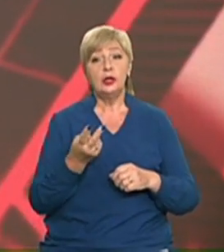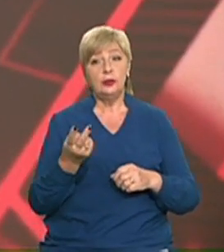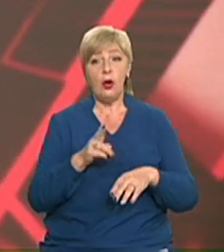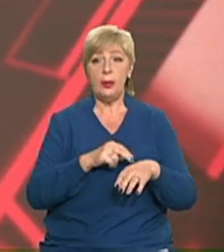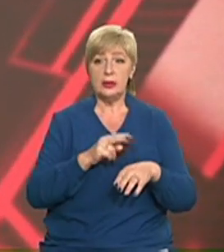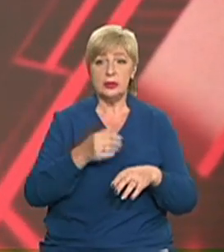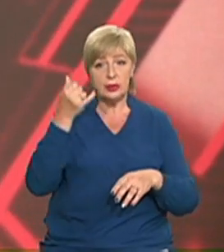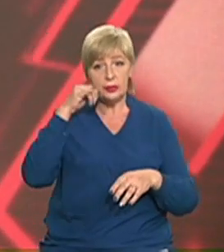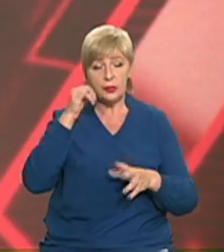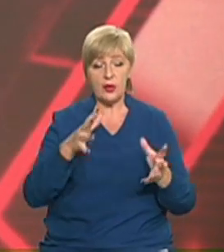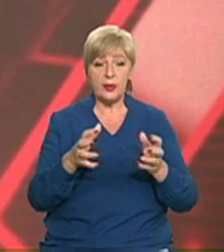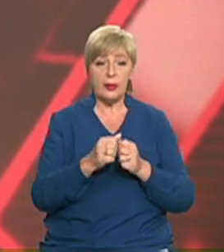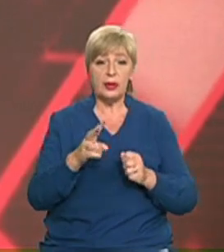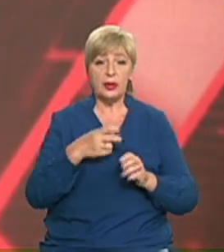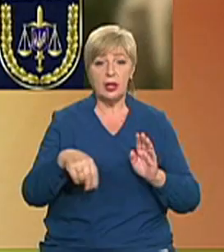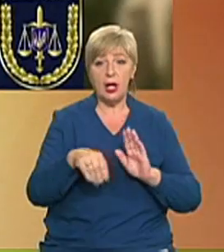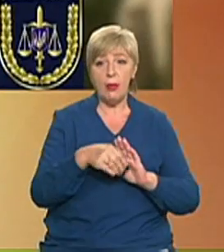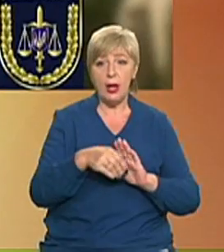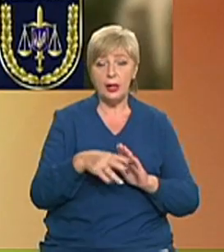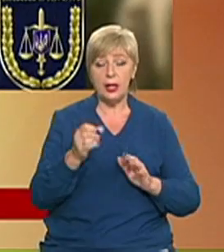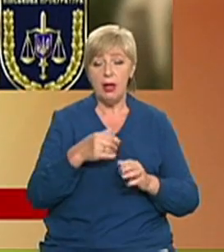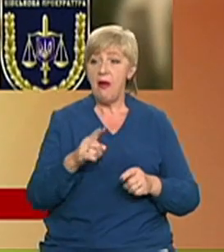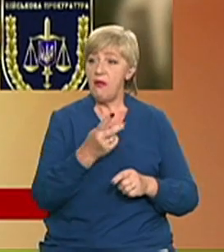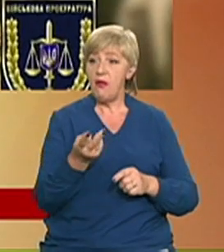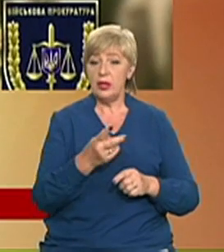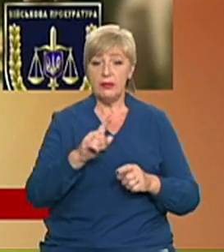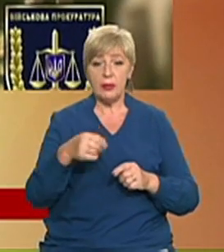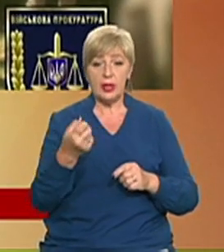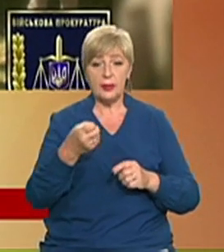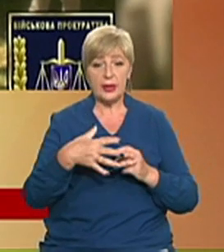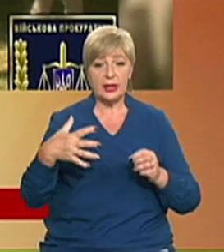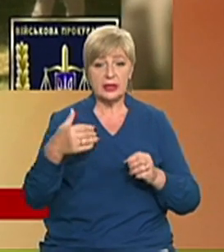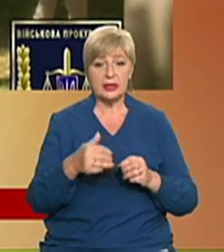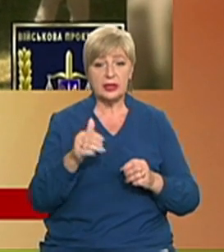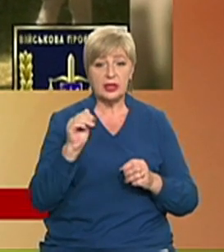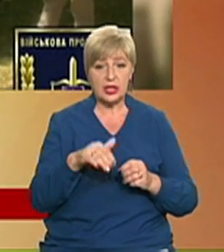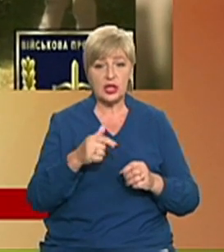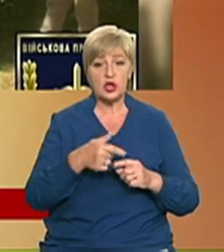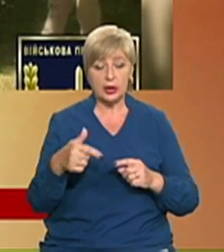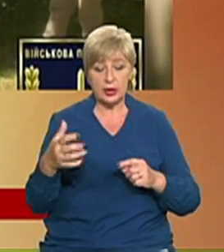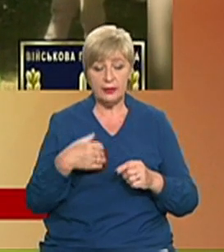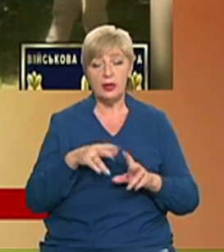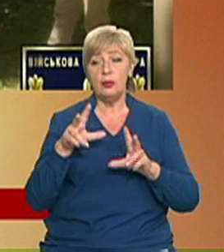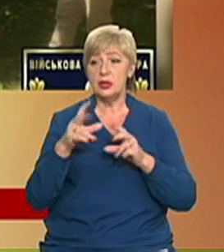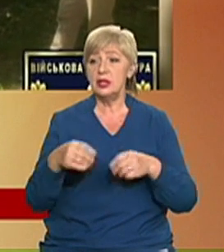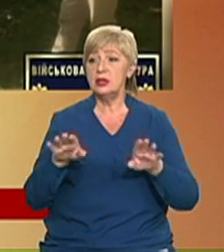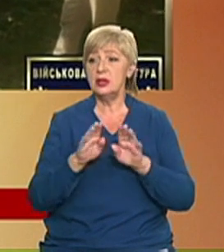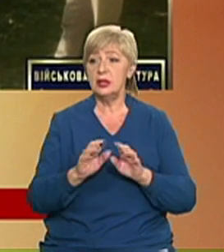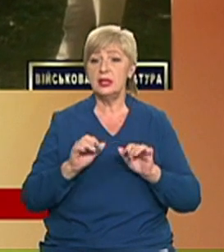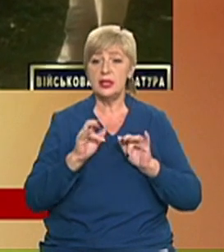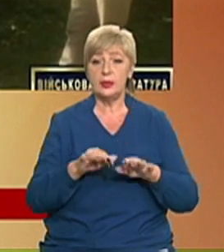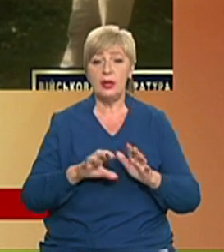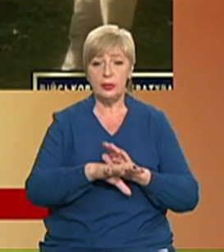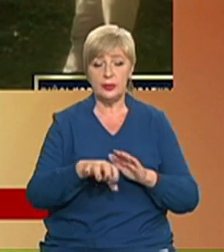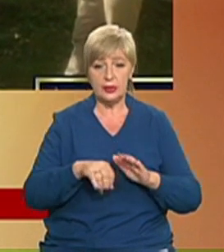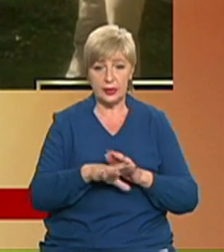Розі спіймали на хабарі. Вони вимагали 15 тисяч гривень. За це обіцяли закрити справу про крадіжку. Правоохоронців затримали на гарячому,